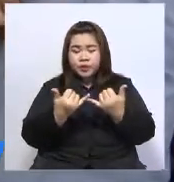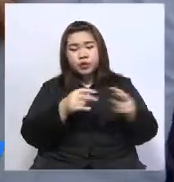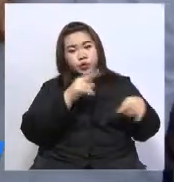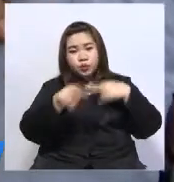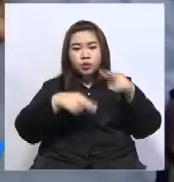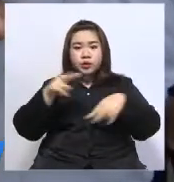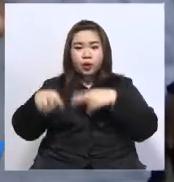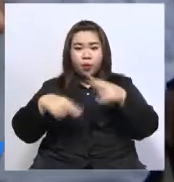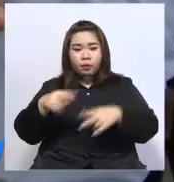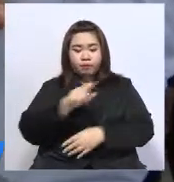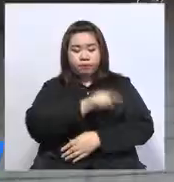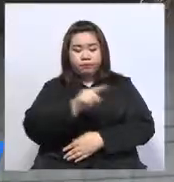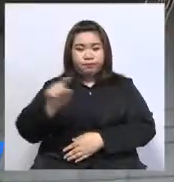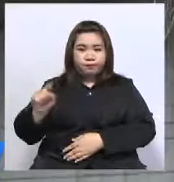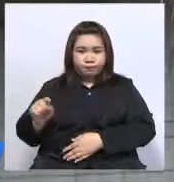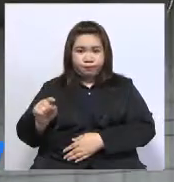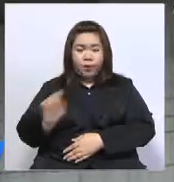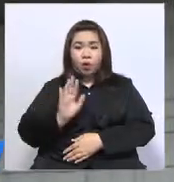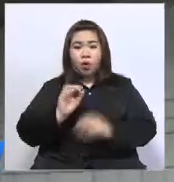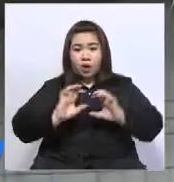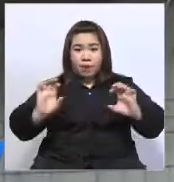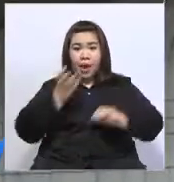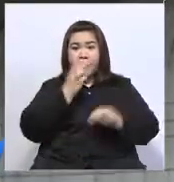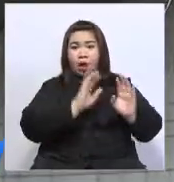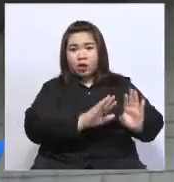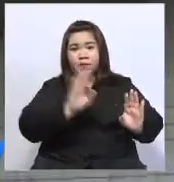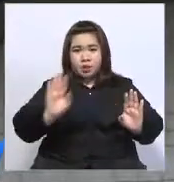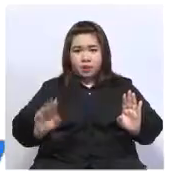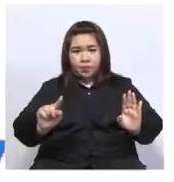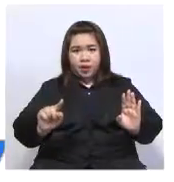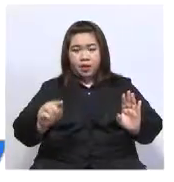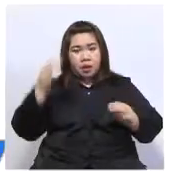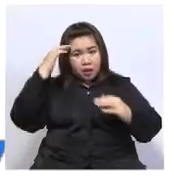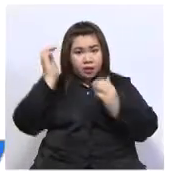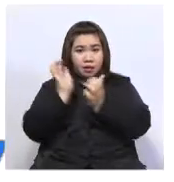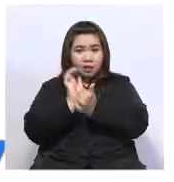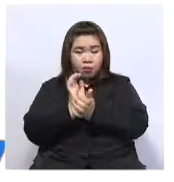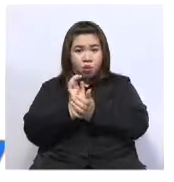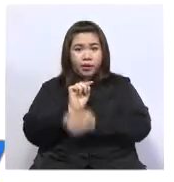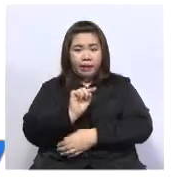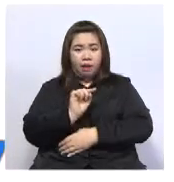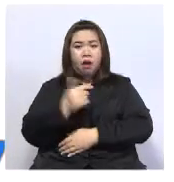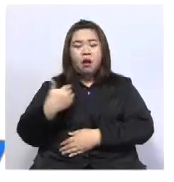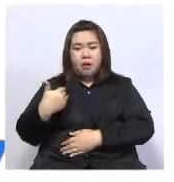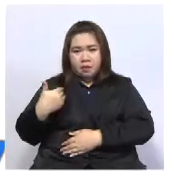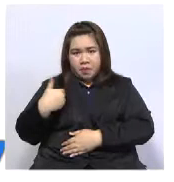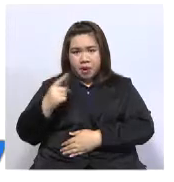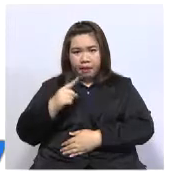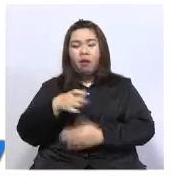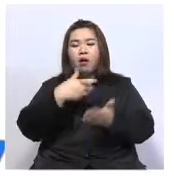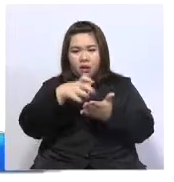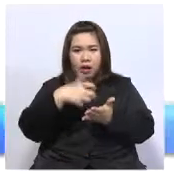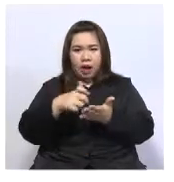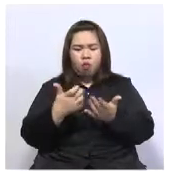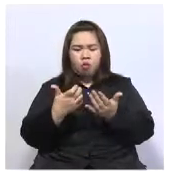รวจสอบสต็อกข้าวของรัฐบาลในครั้งนี้นะครับทางพลตำรวจเอกเดชณรงค์สุทธิชาญบัญชาเพิ่งจะให้ข้อมูลกับ